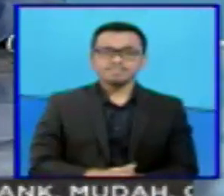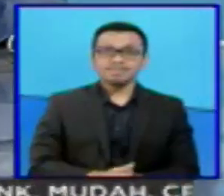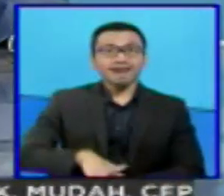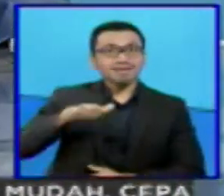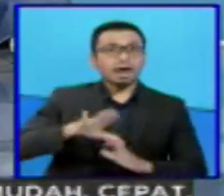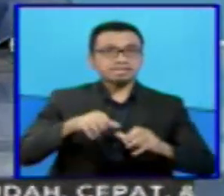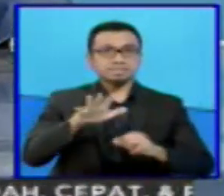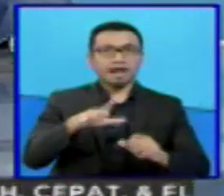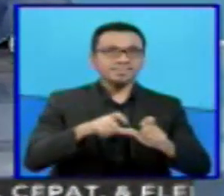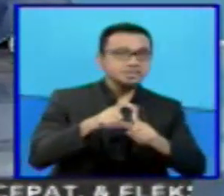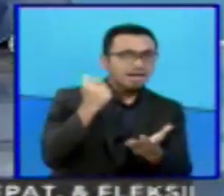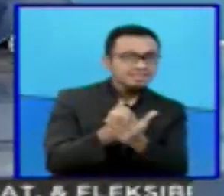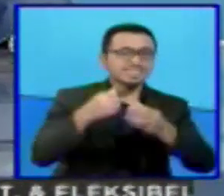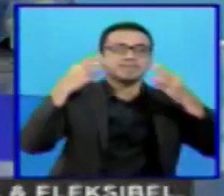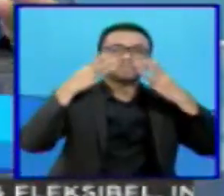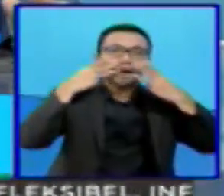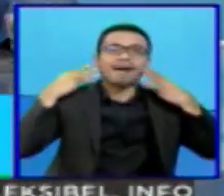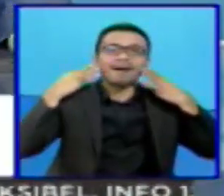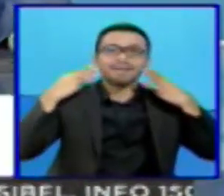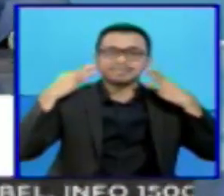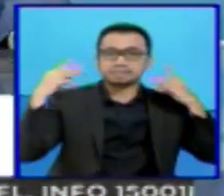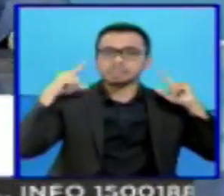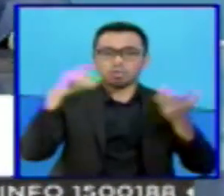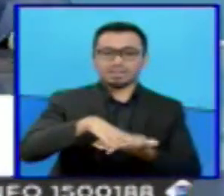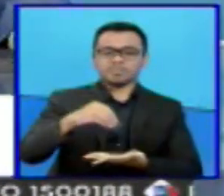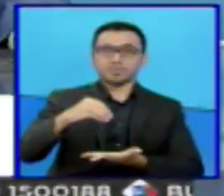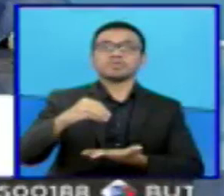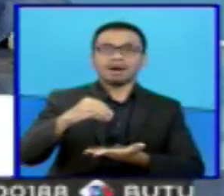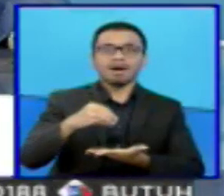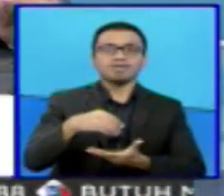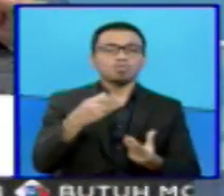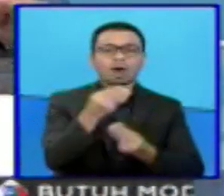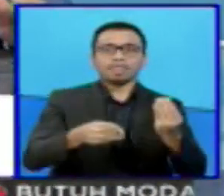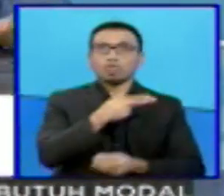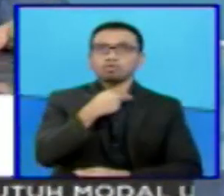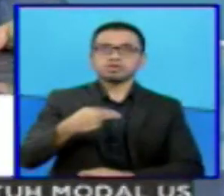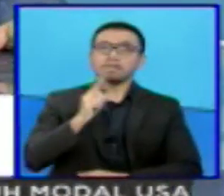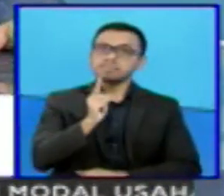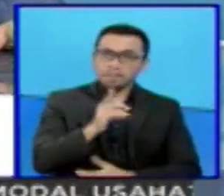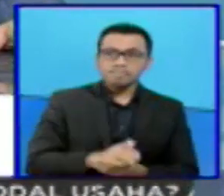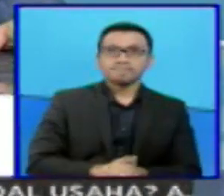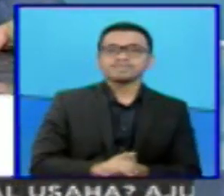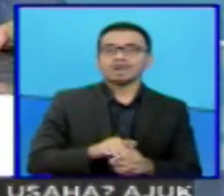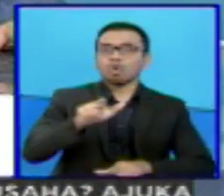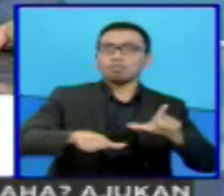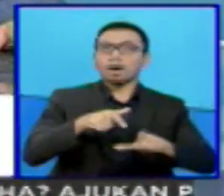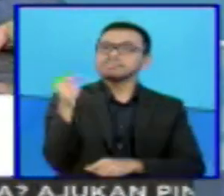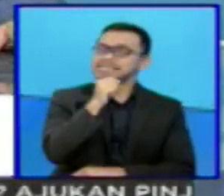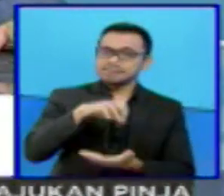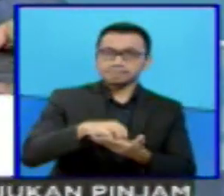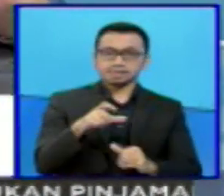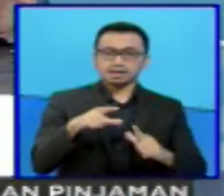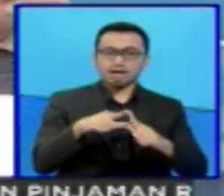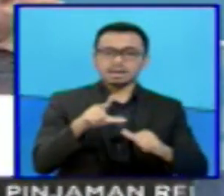Bocah kelas 5 SD asal Malang, Jawa Timur mengharumkan nama Indonesia berkat penampilannya dalam kompetisi menyanyi di California, Amerika